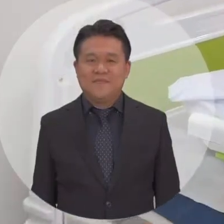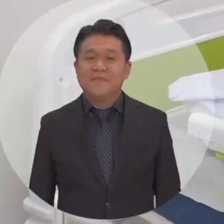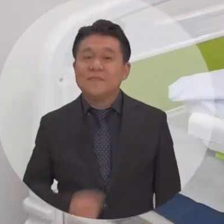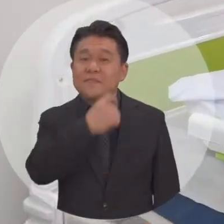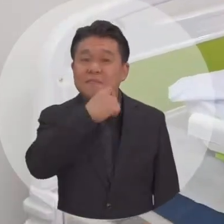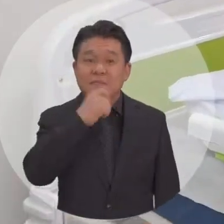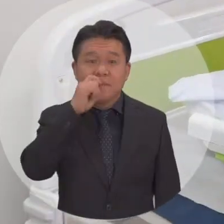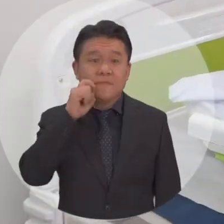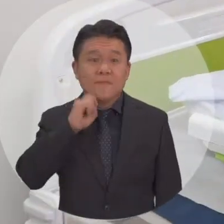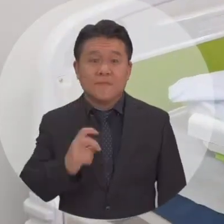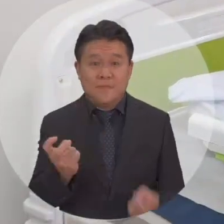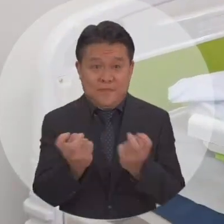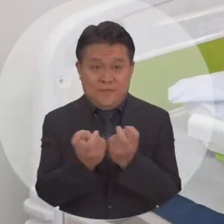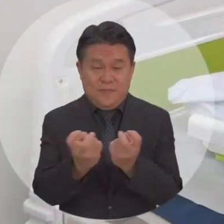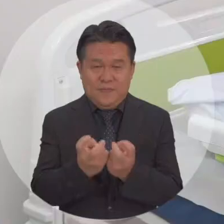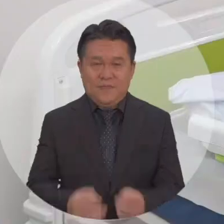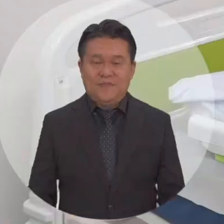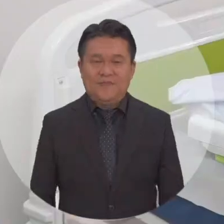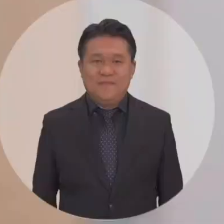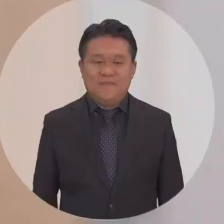면도 순서 안내입니다.